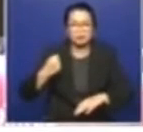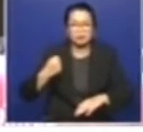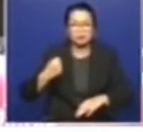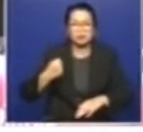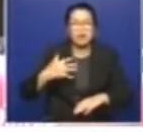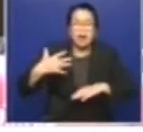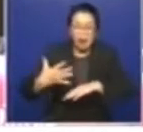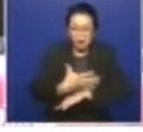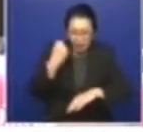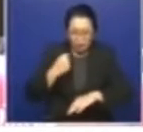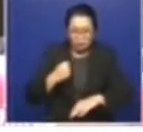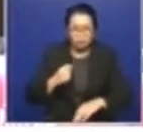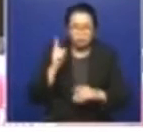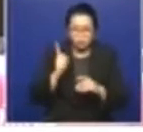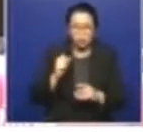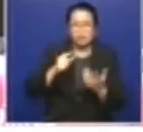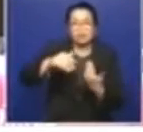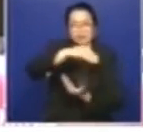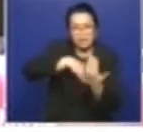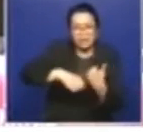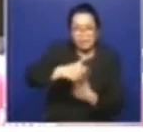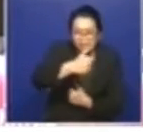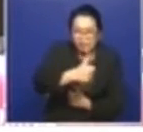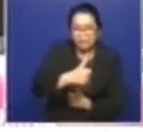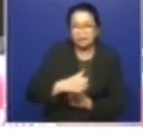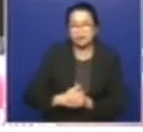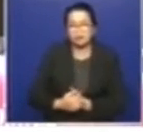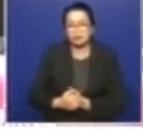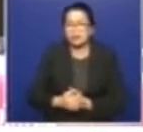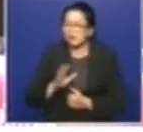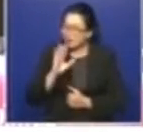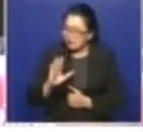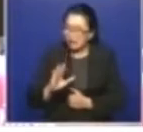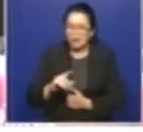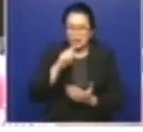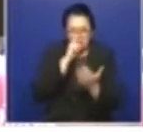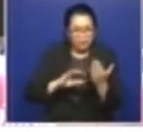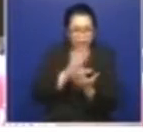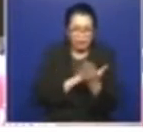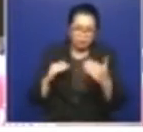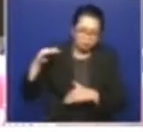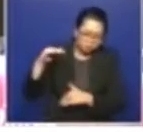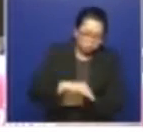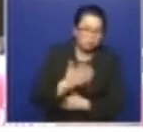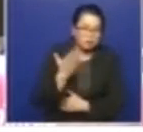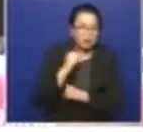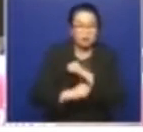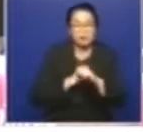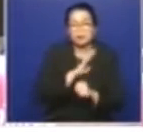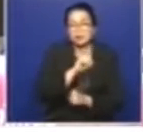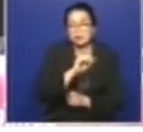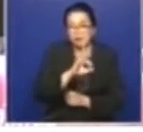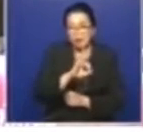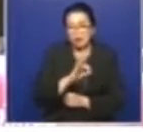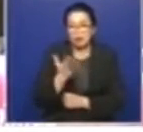ยึดในช่วงที่เศรษฐกิจดียังพาประเทศฉิบหายยึดครั้งแรกปี49ท่านสนธิยึดท่านทักษิณนี่เศรษฐกิจ